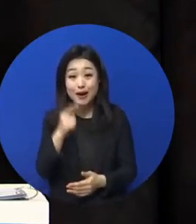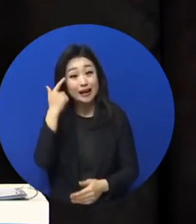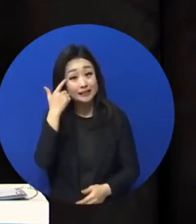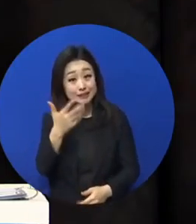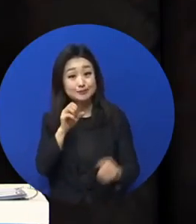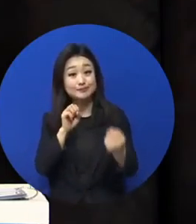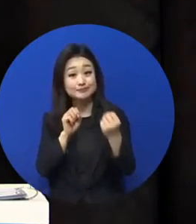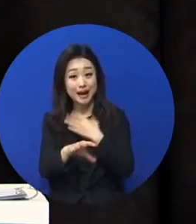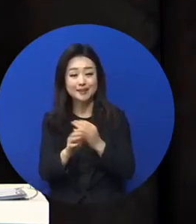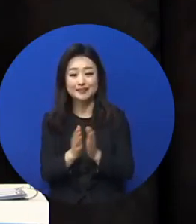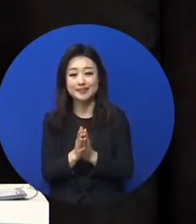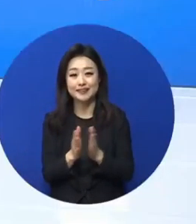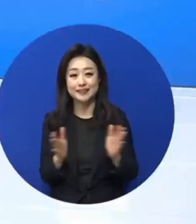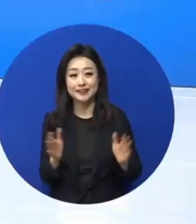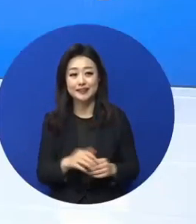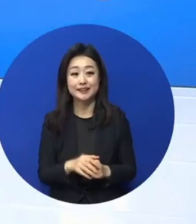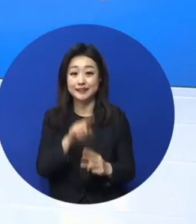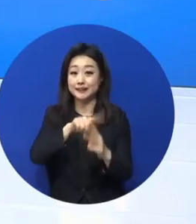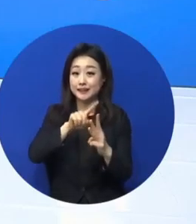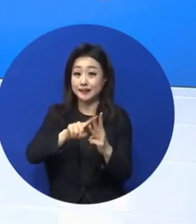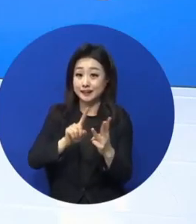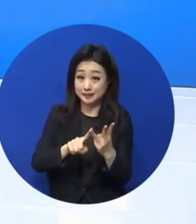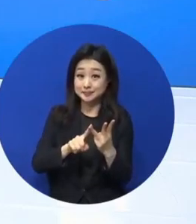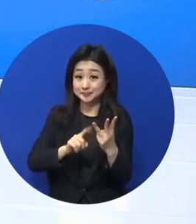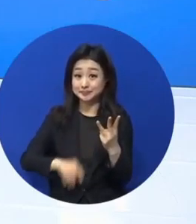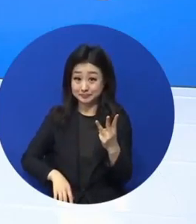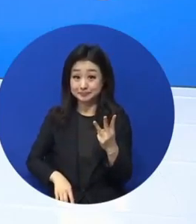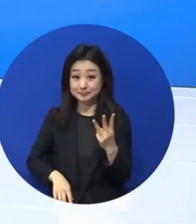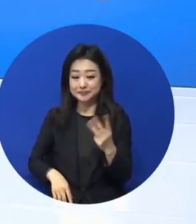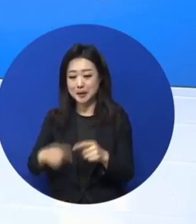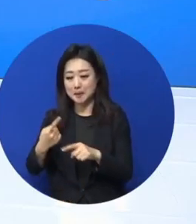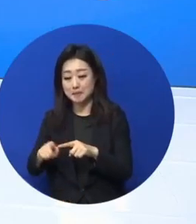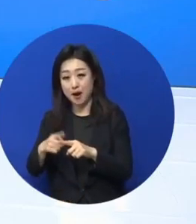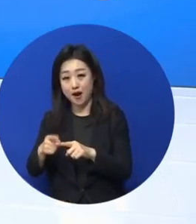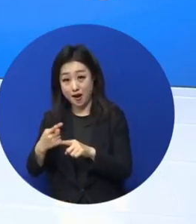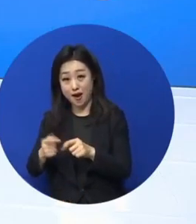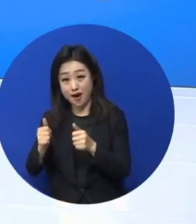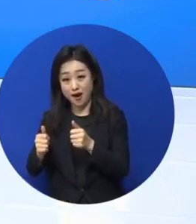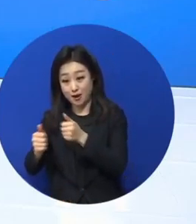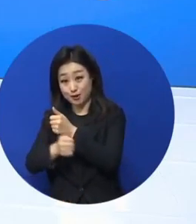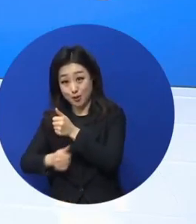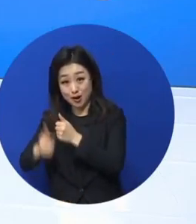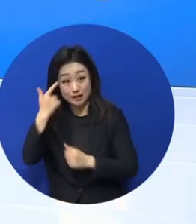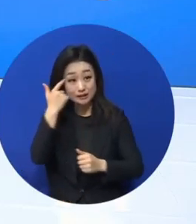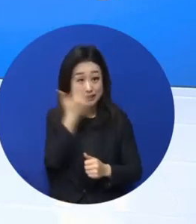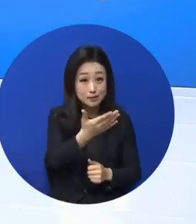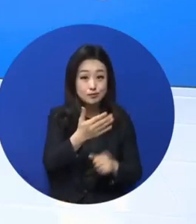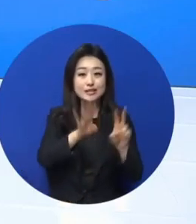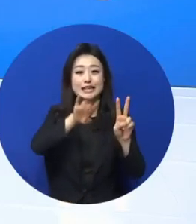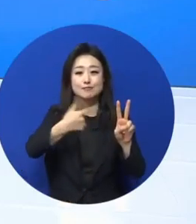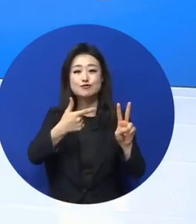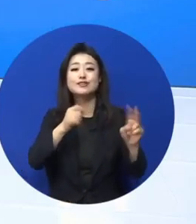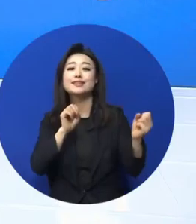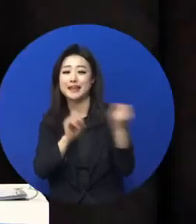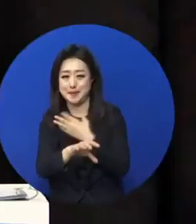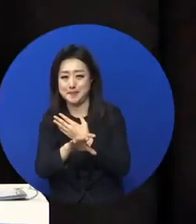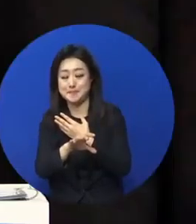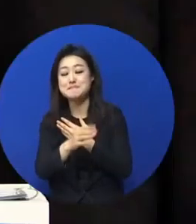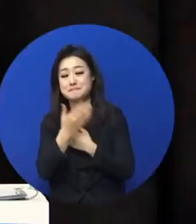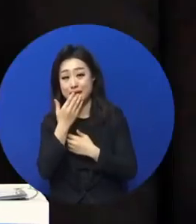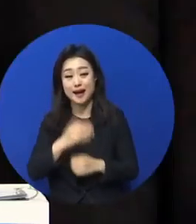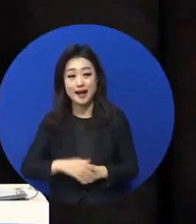응답 시간인데요. 후보자들은 사회자 및 면접위원회 질문에 2분 이내로 답변해 주시기 바랍니다. 첫